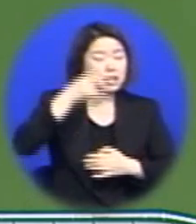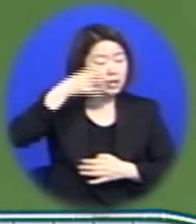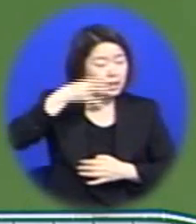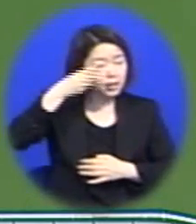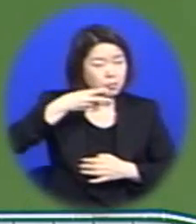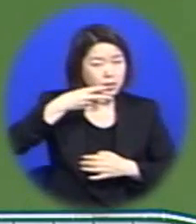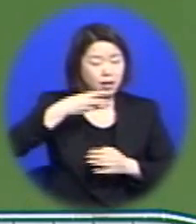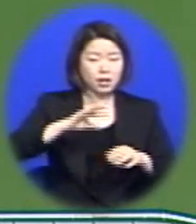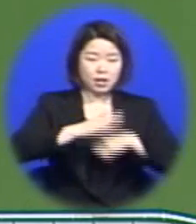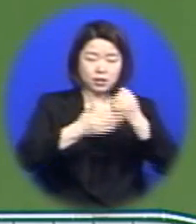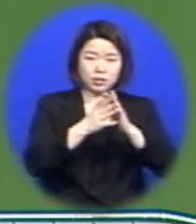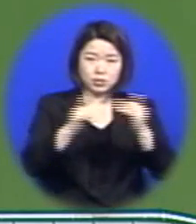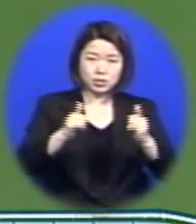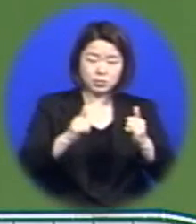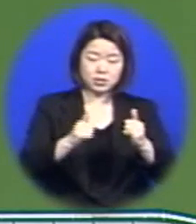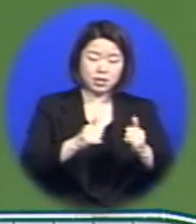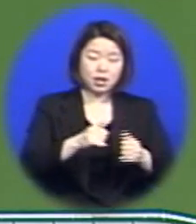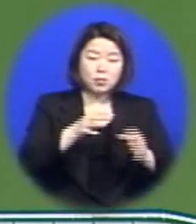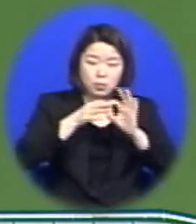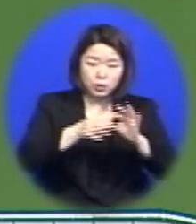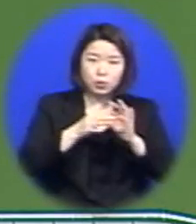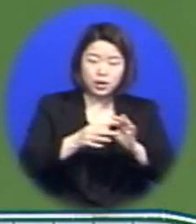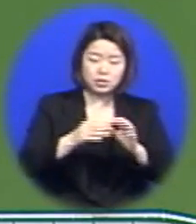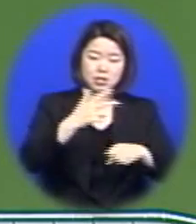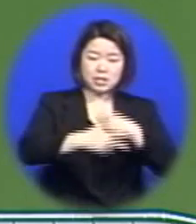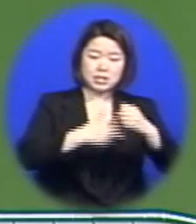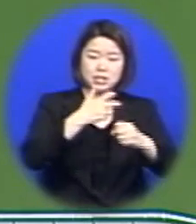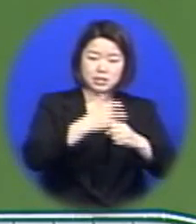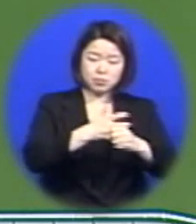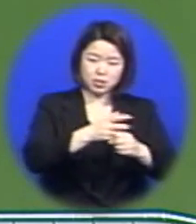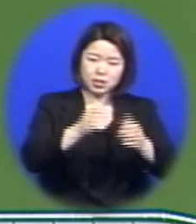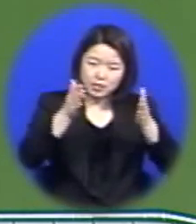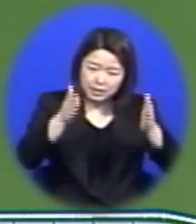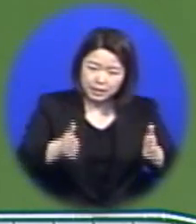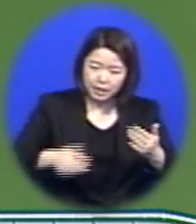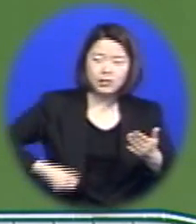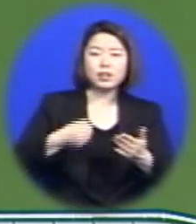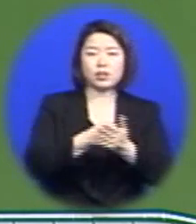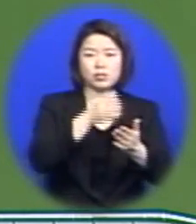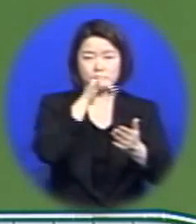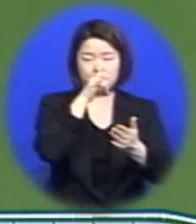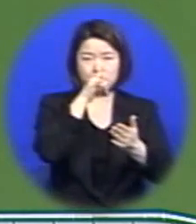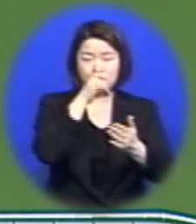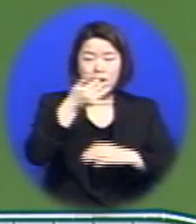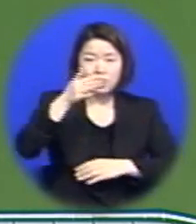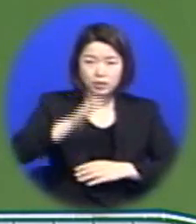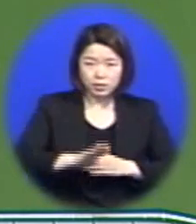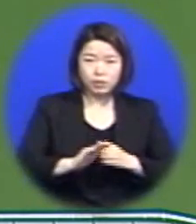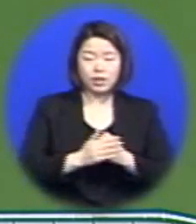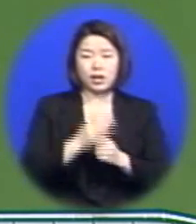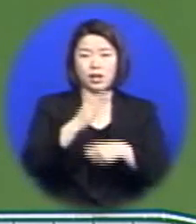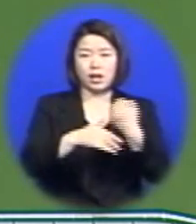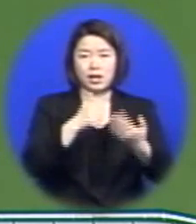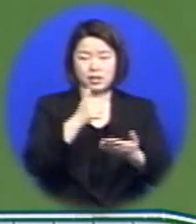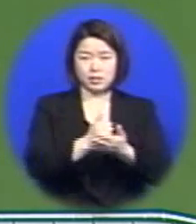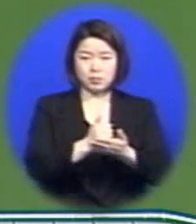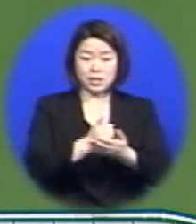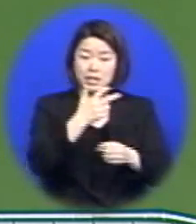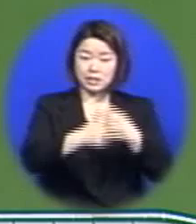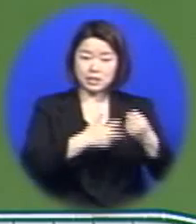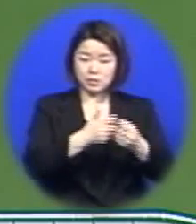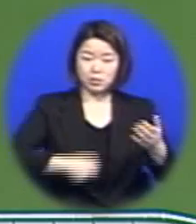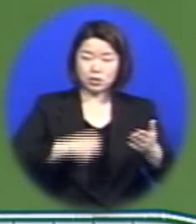11절에 분명히 그렇게 하나님이 70년을 정해 두셨어요 그러나 하나님이 70년을 정해